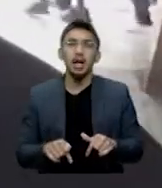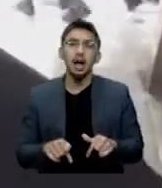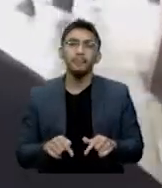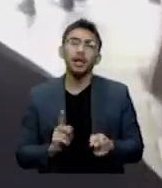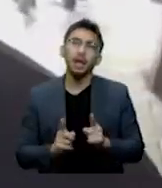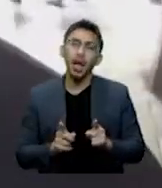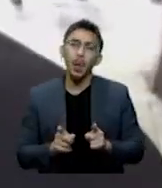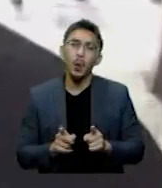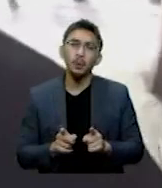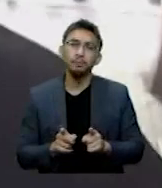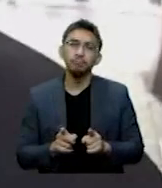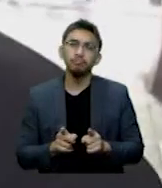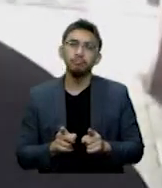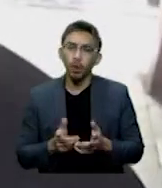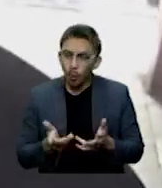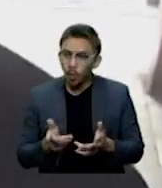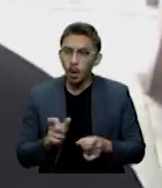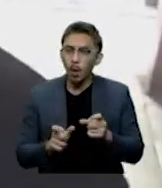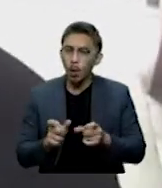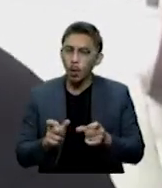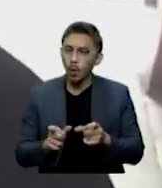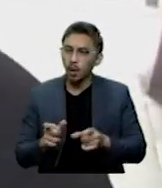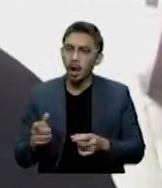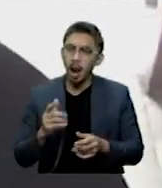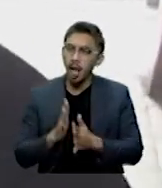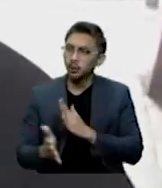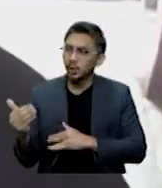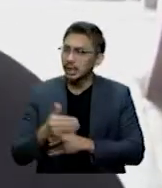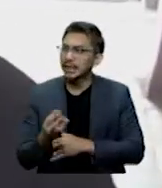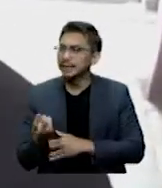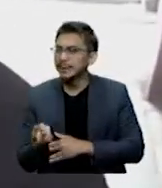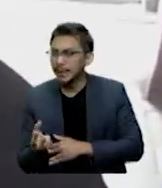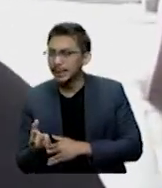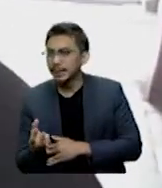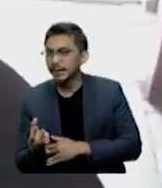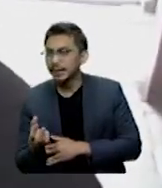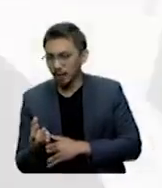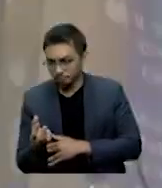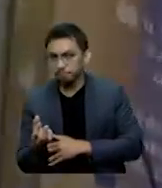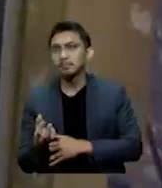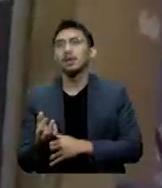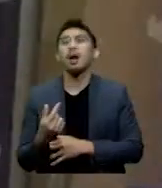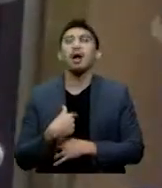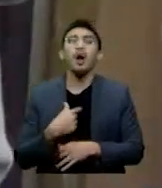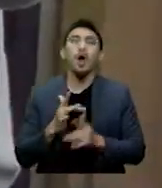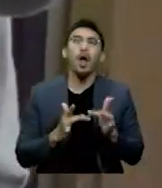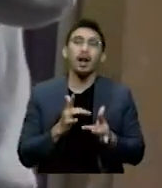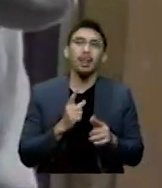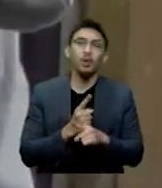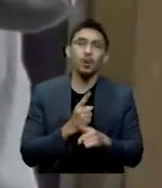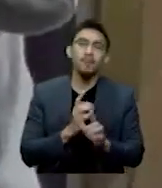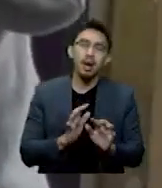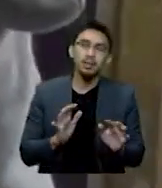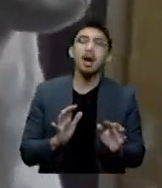konvensional aja ini kayaknya kurang, terus sekarang baru rame ada online shop, jadi kita tetap ngikutin zaman. Meski